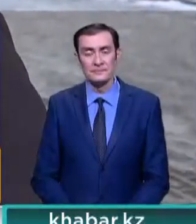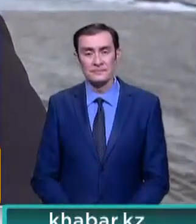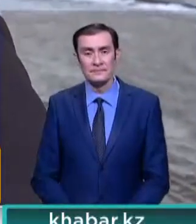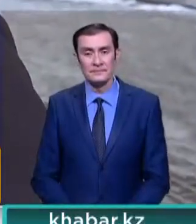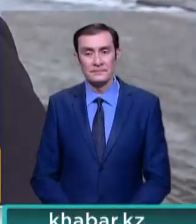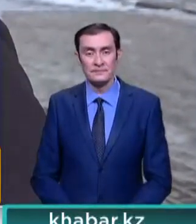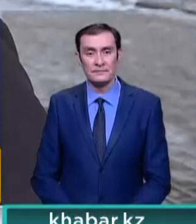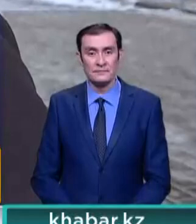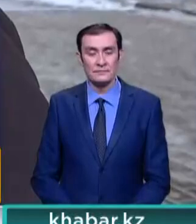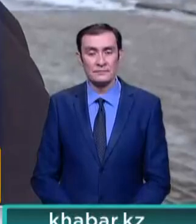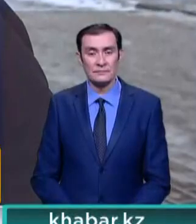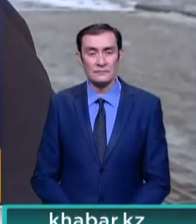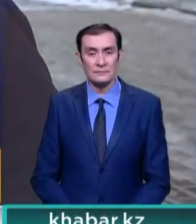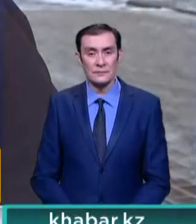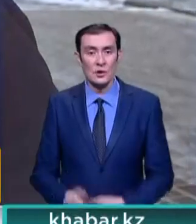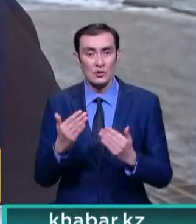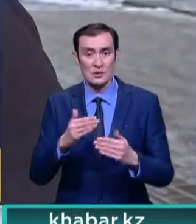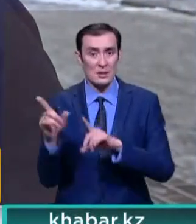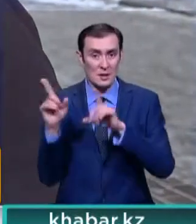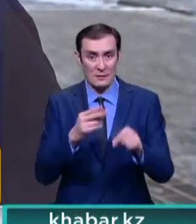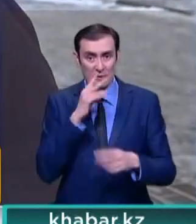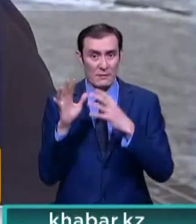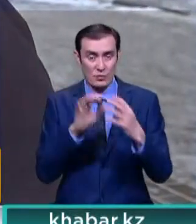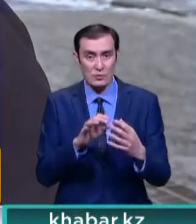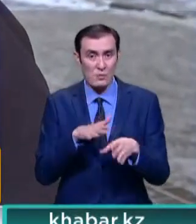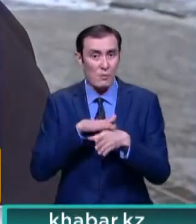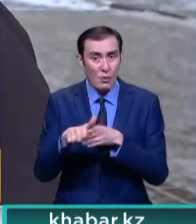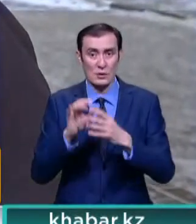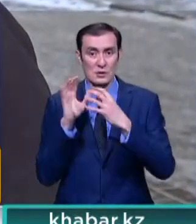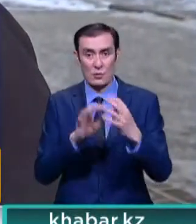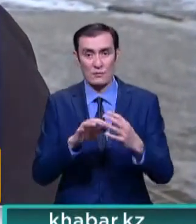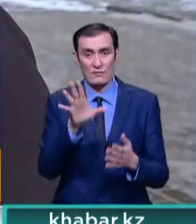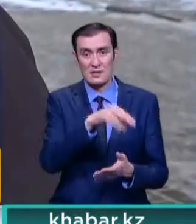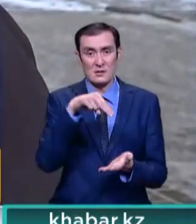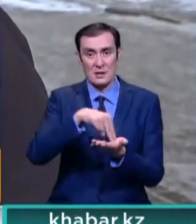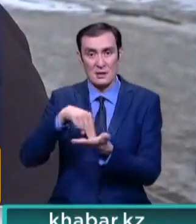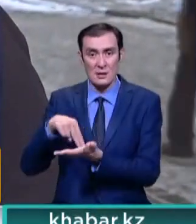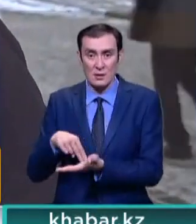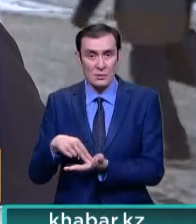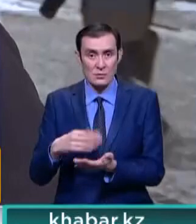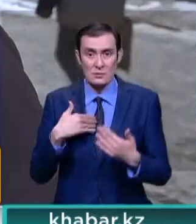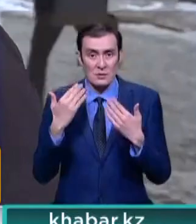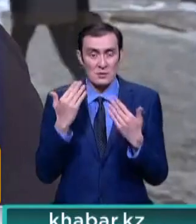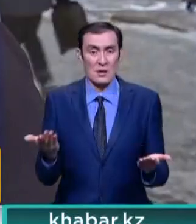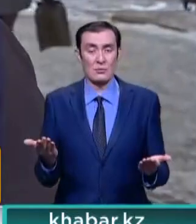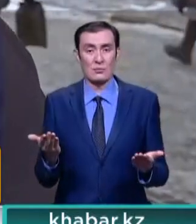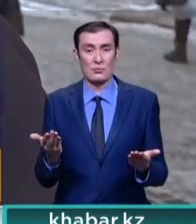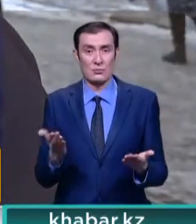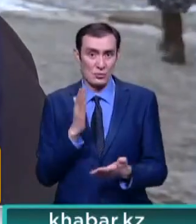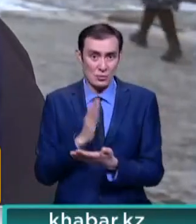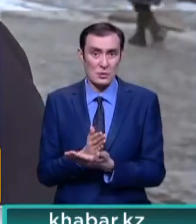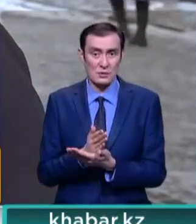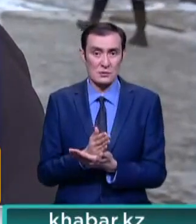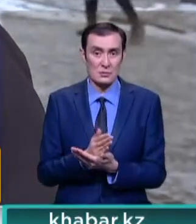Притык едем, полный салон, стоящий. Ну, не знаю. Есть, конечно,